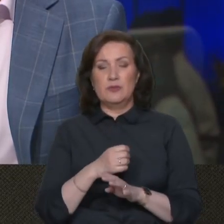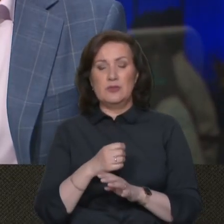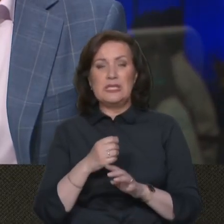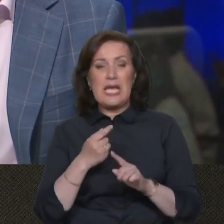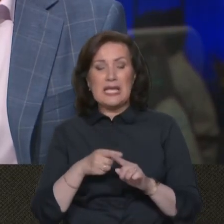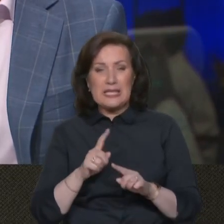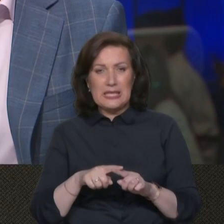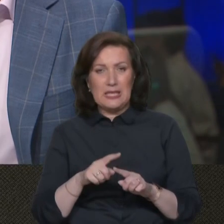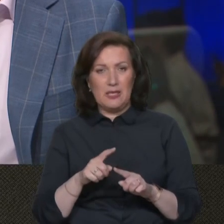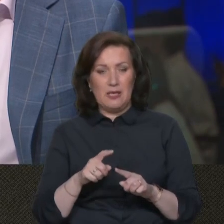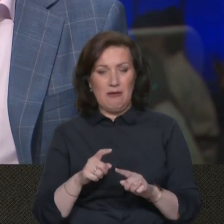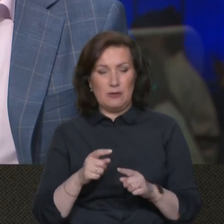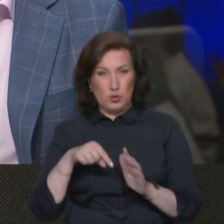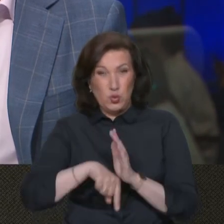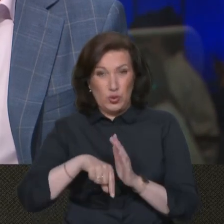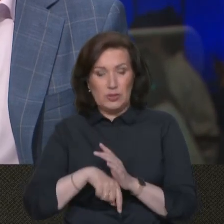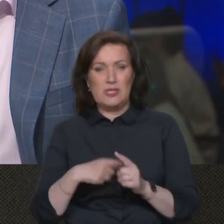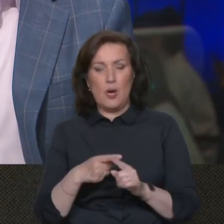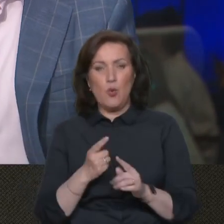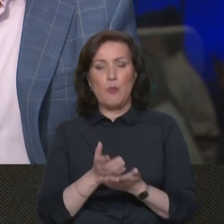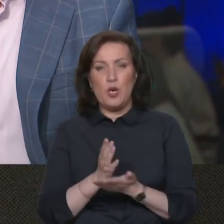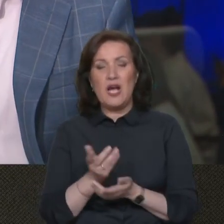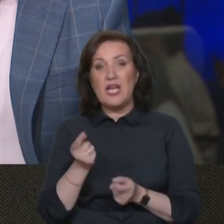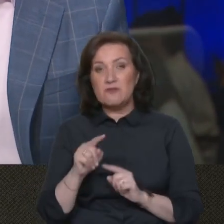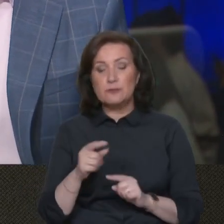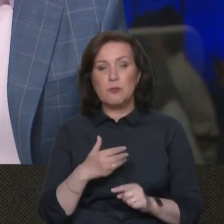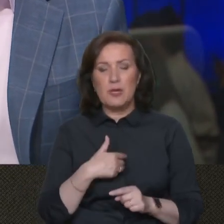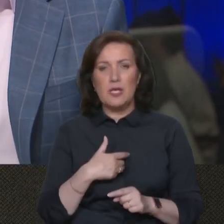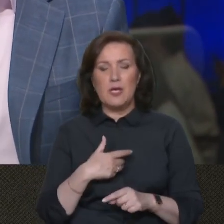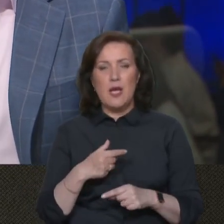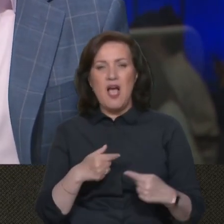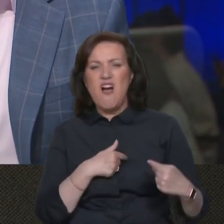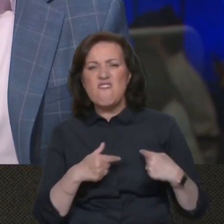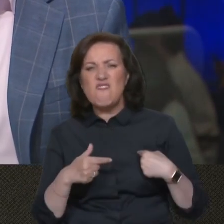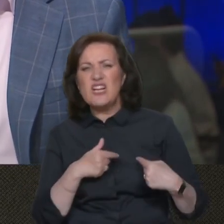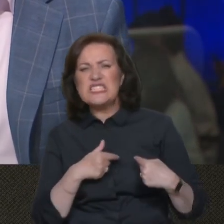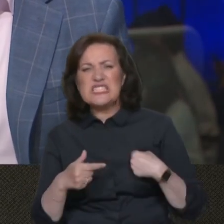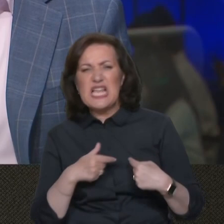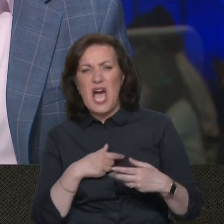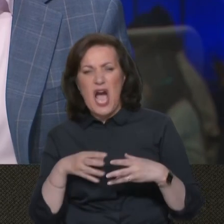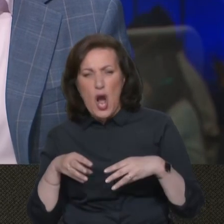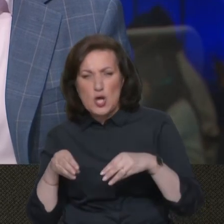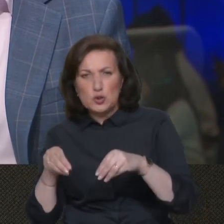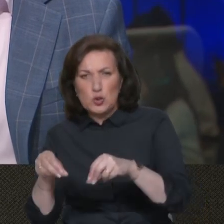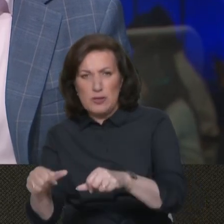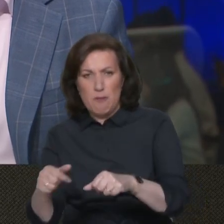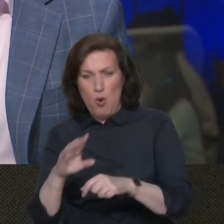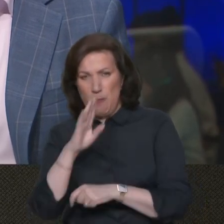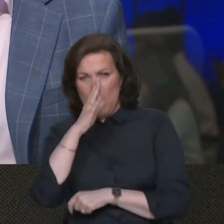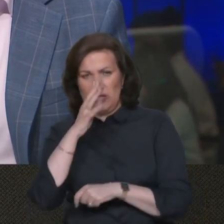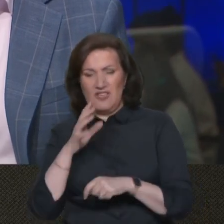України, який, суть якого полягає в тому, що ми виснажуємо противника, розмазуючи резерви, примушуючи їх